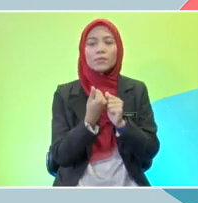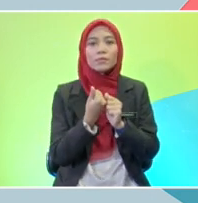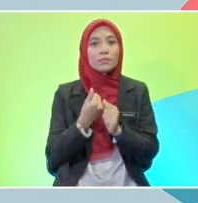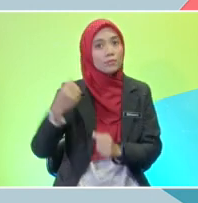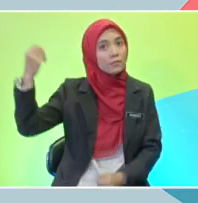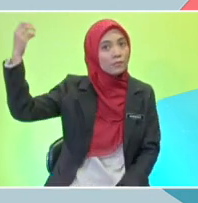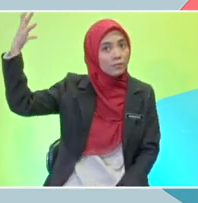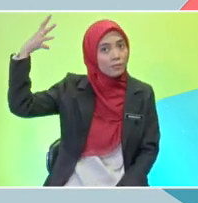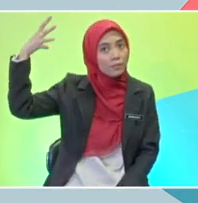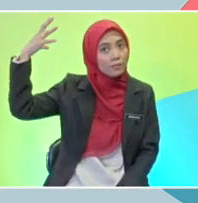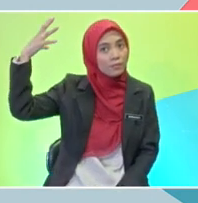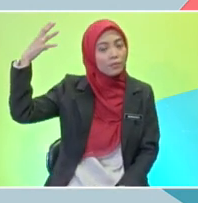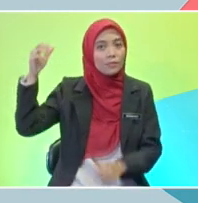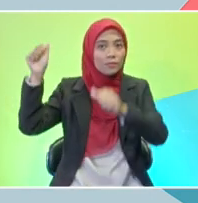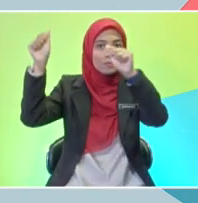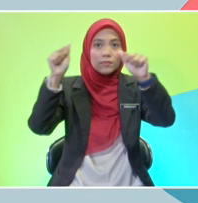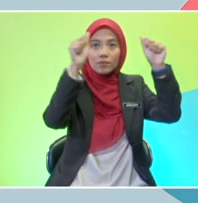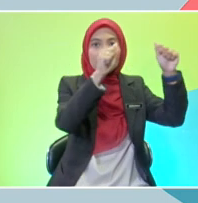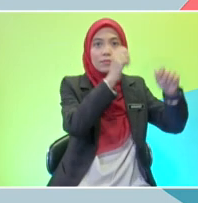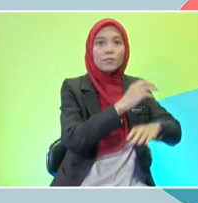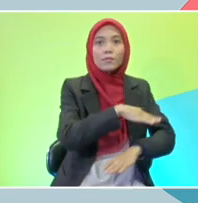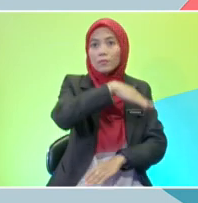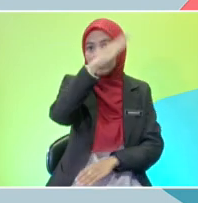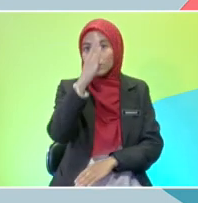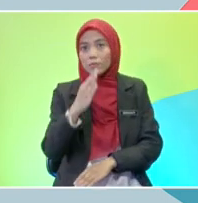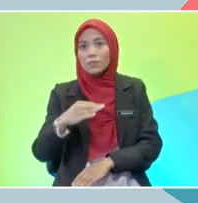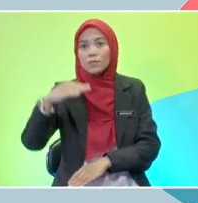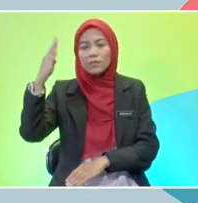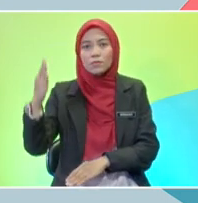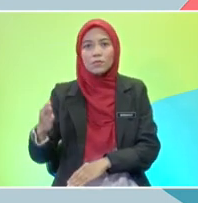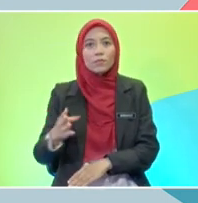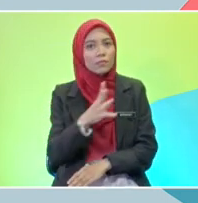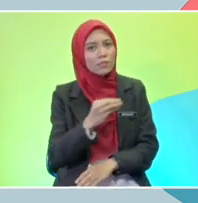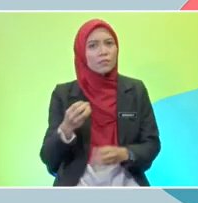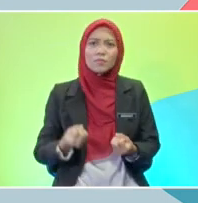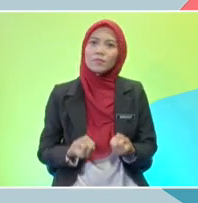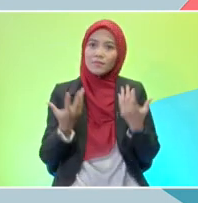awan yang bergerak Bukit ombak dan juga sebagainya